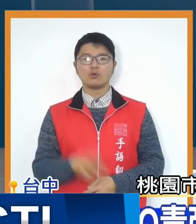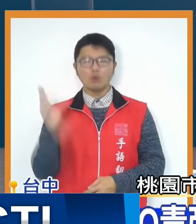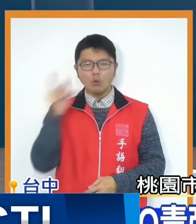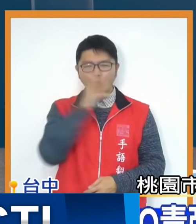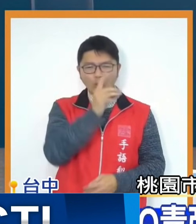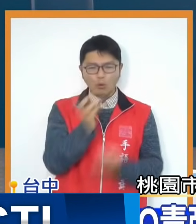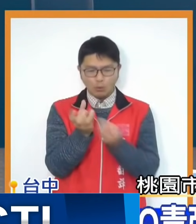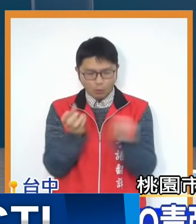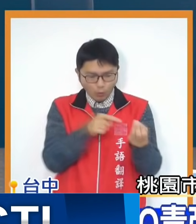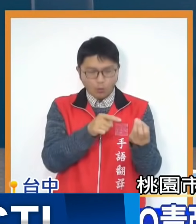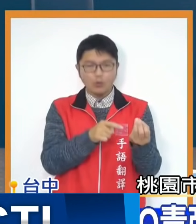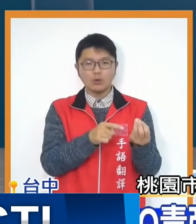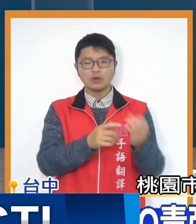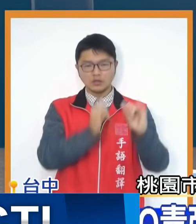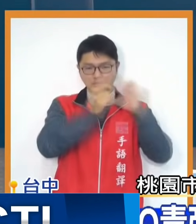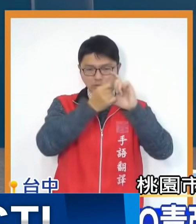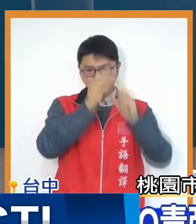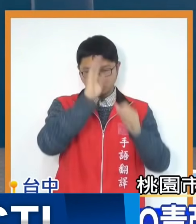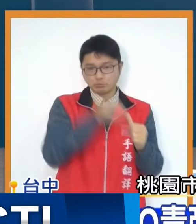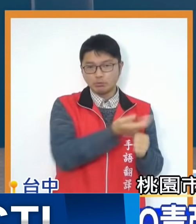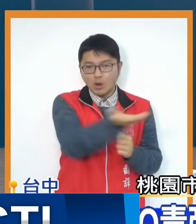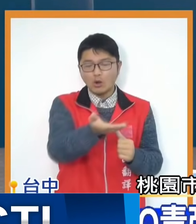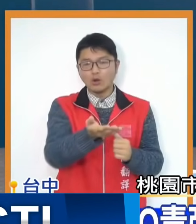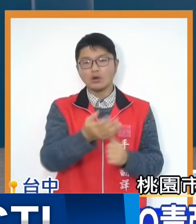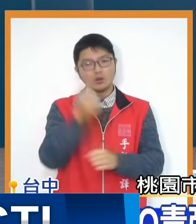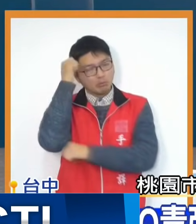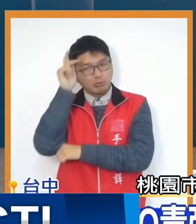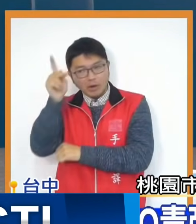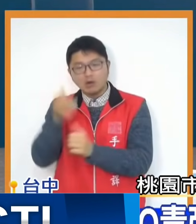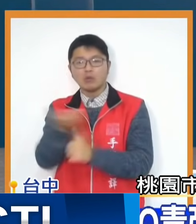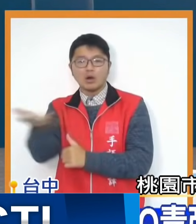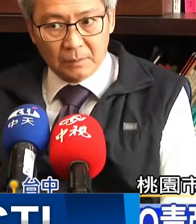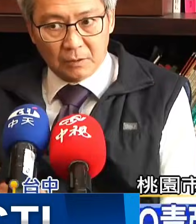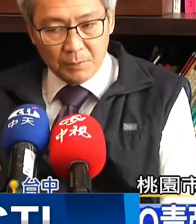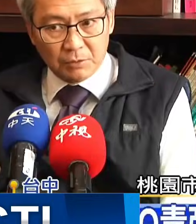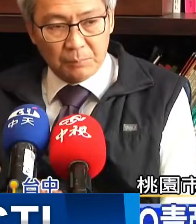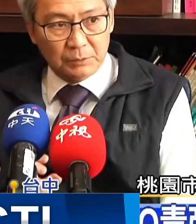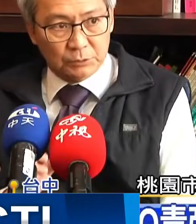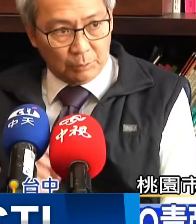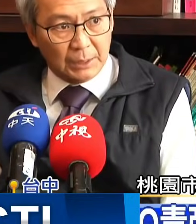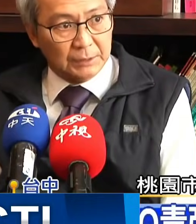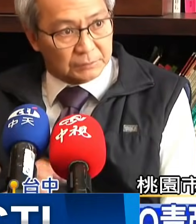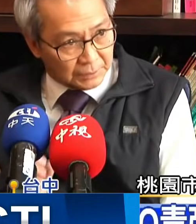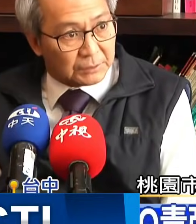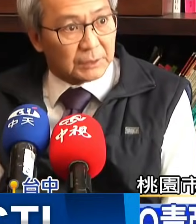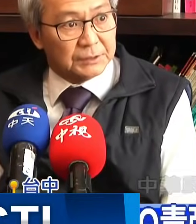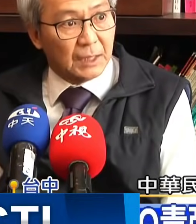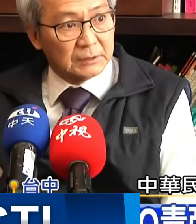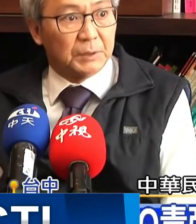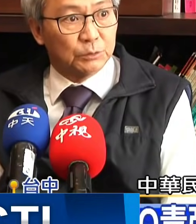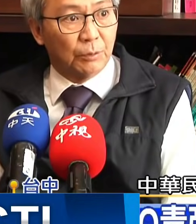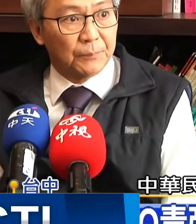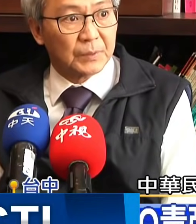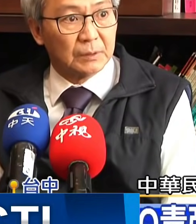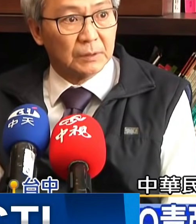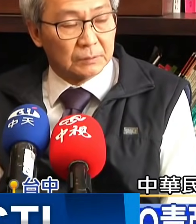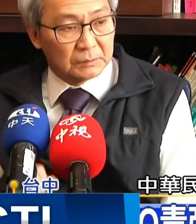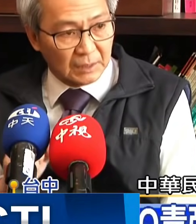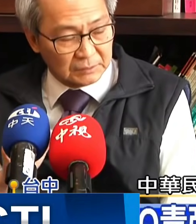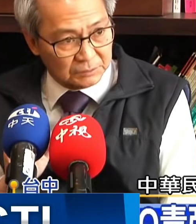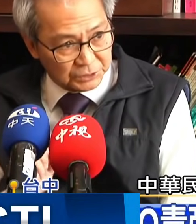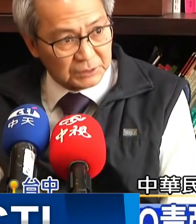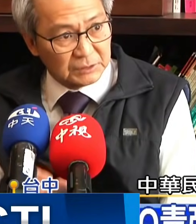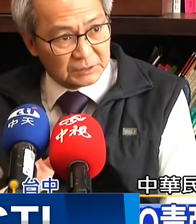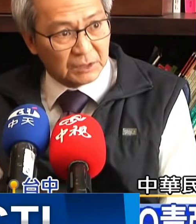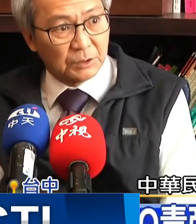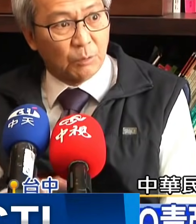个包括防疫旅馆等等，所以我们还是要提高警觉。 奥密克戎病毒的传染力真的是很强，是没有错。